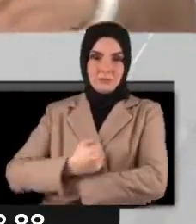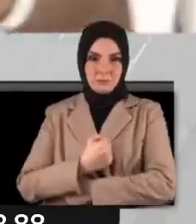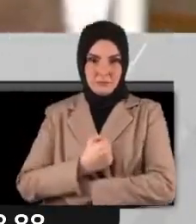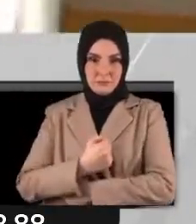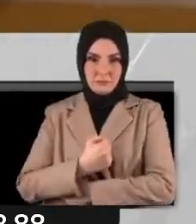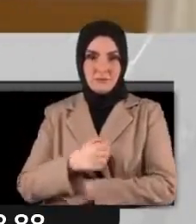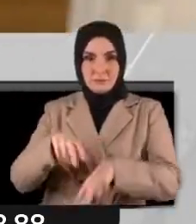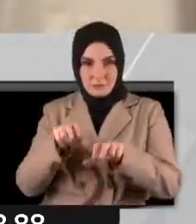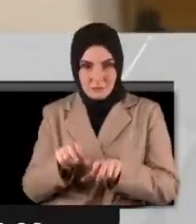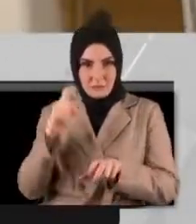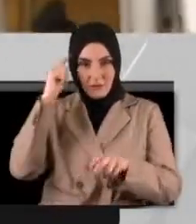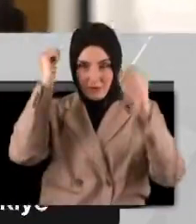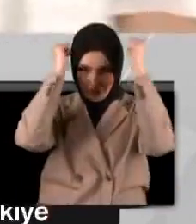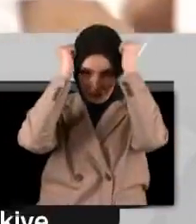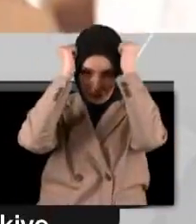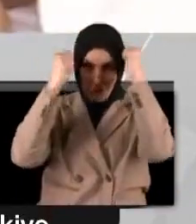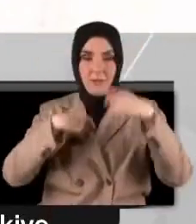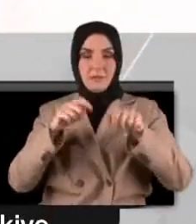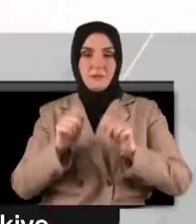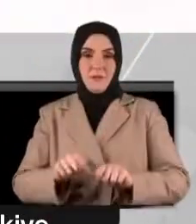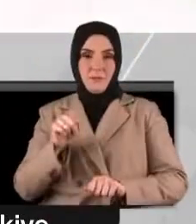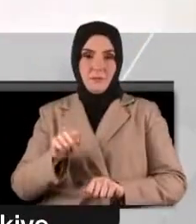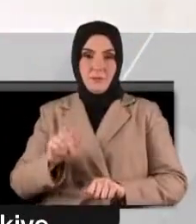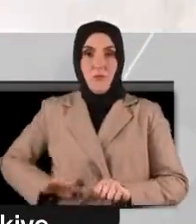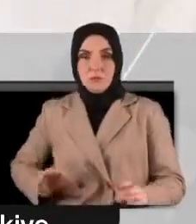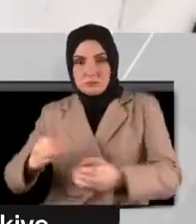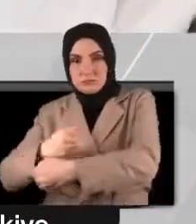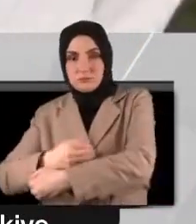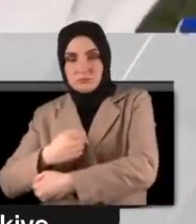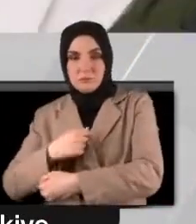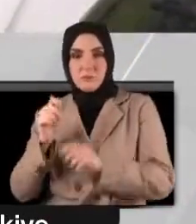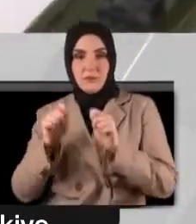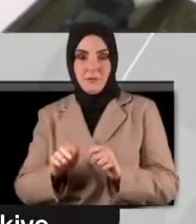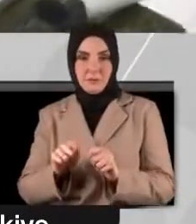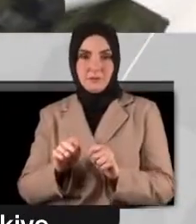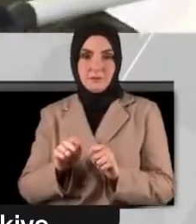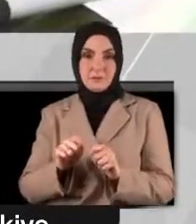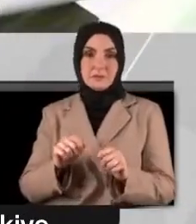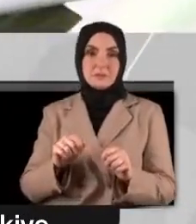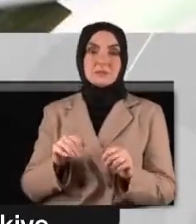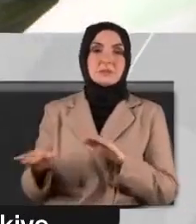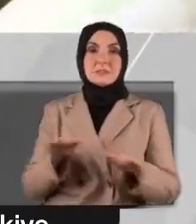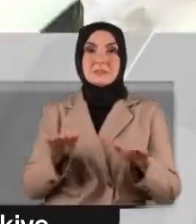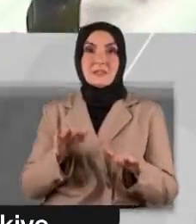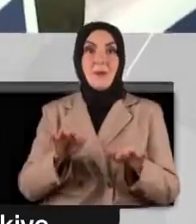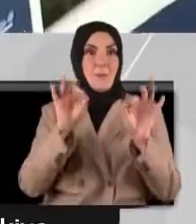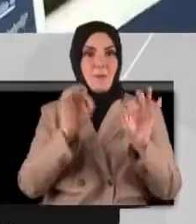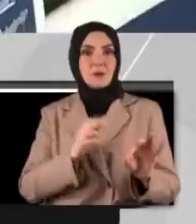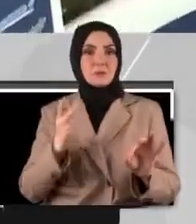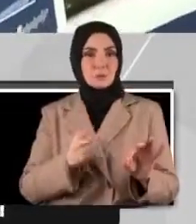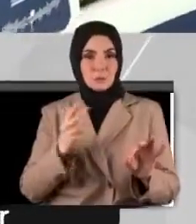kapaklandım. Yani zaten şiddeti ilk baştan beri başlayıp aynı şiddetle devam eden bir depremdi.